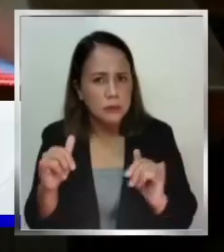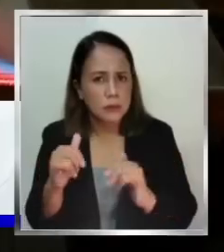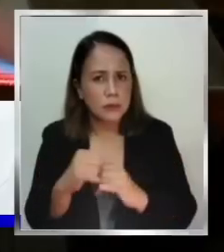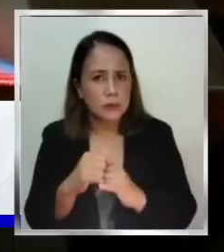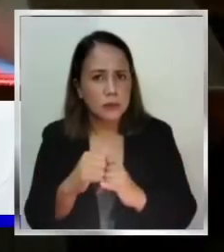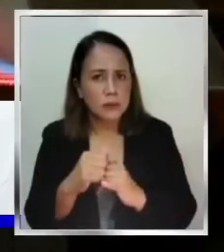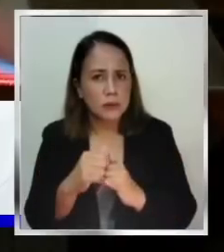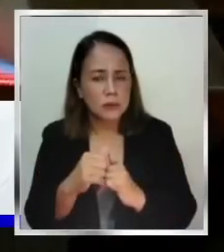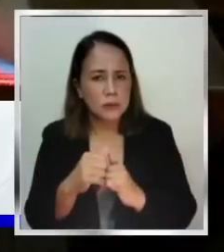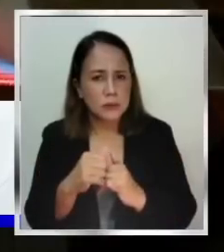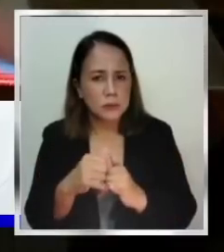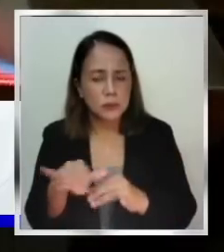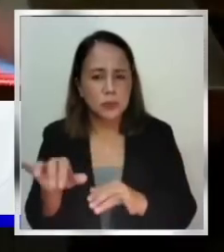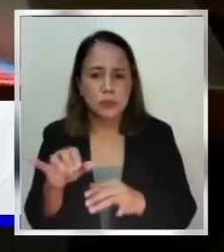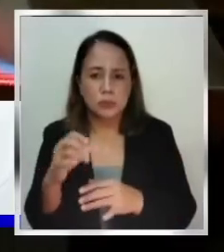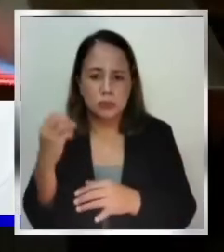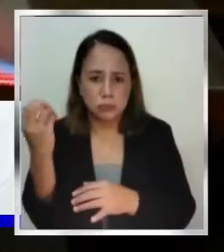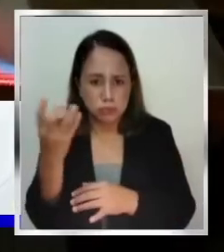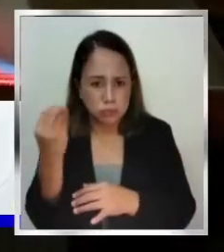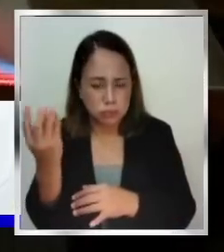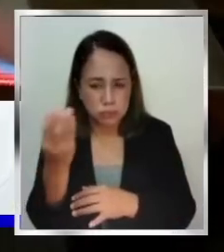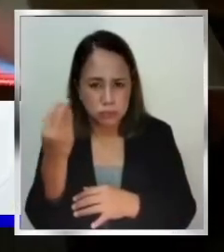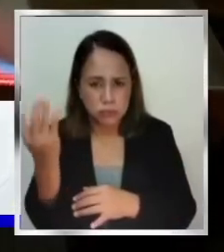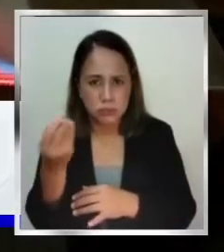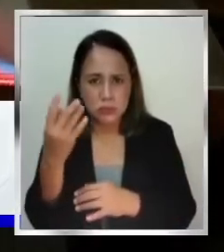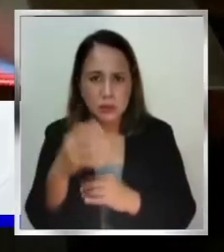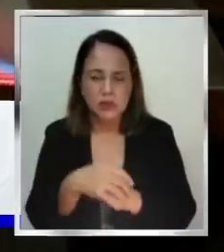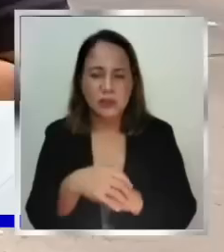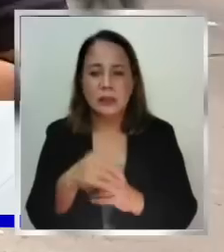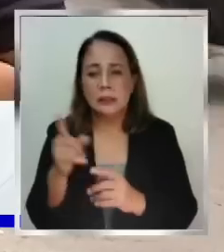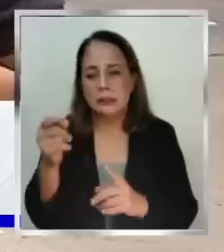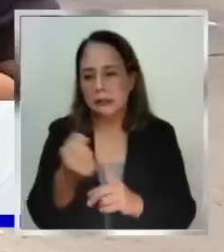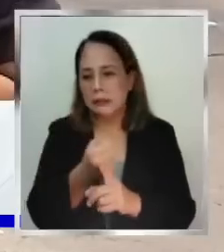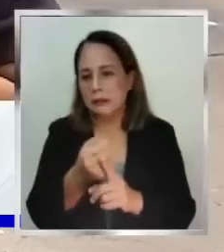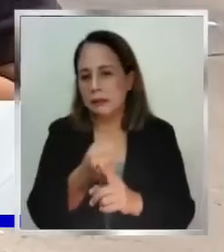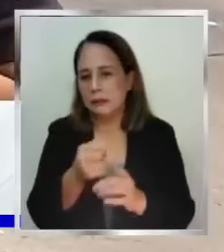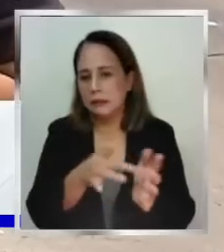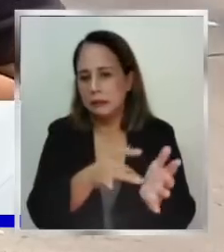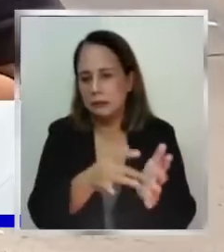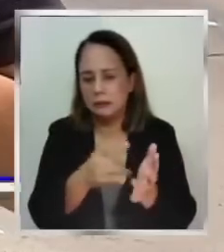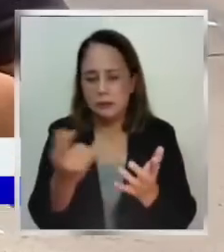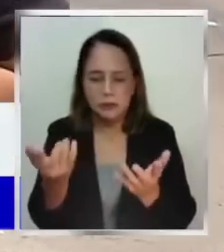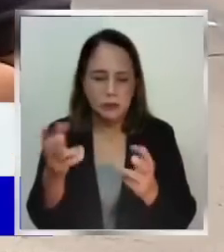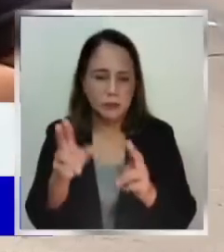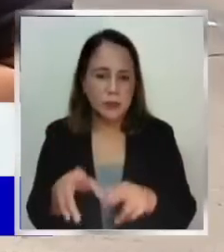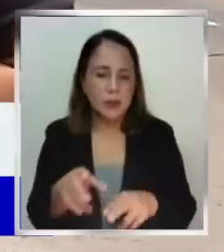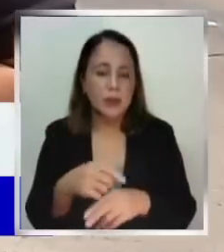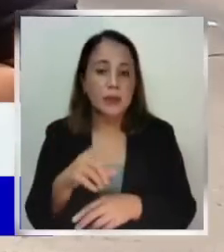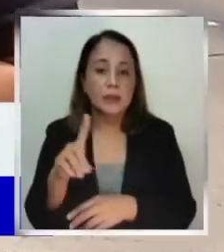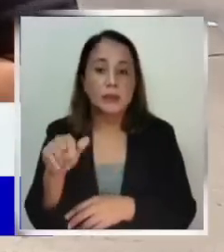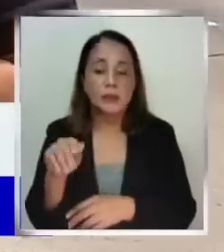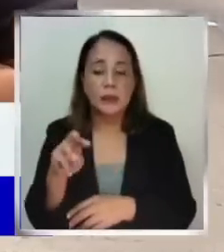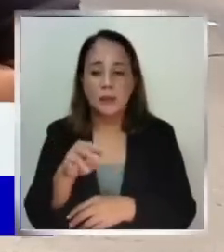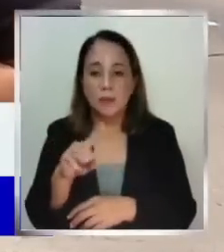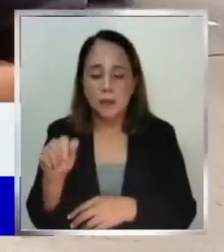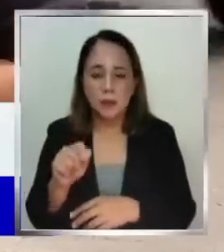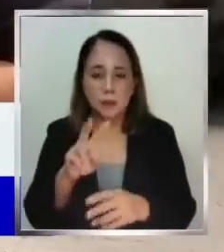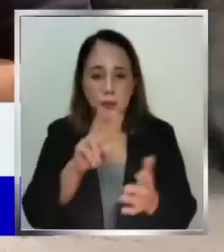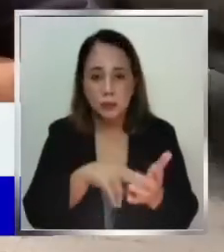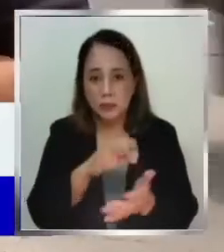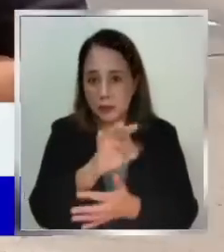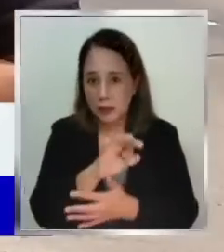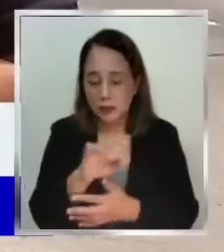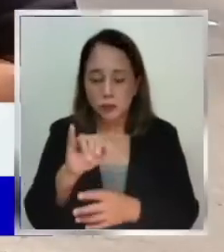kaskasero eh. Abusado sa kalsada. Sa datos ng MMDA mula 2019 hanggang Hunyo ng taong